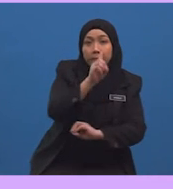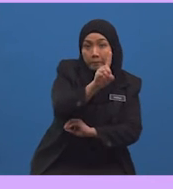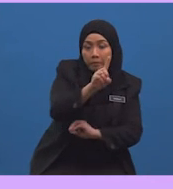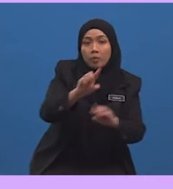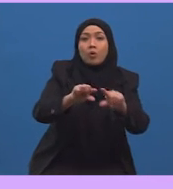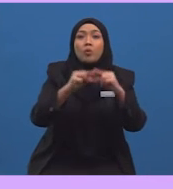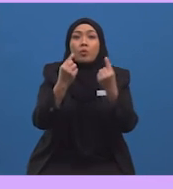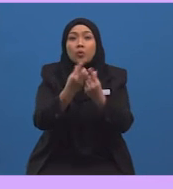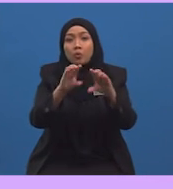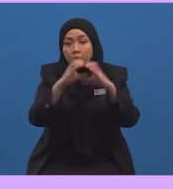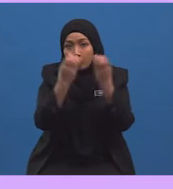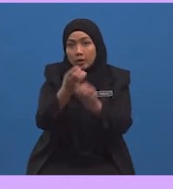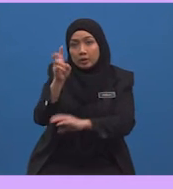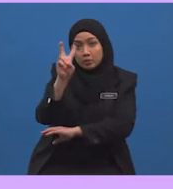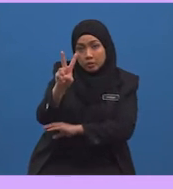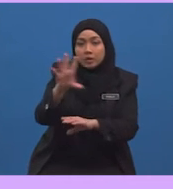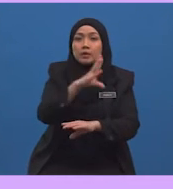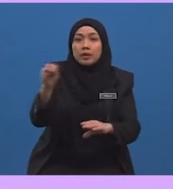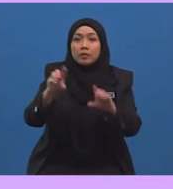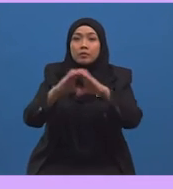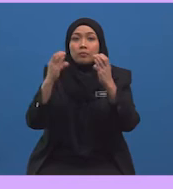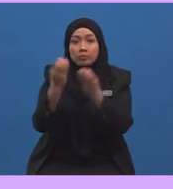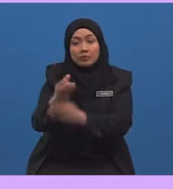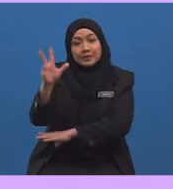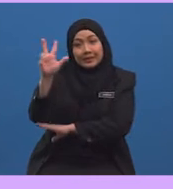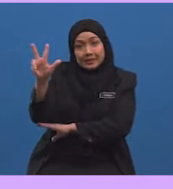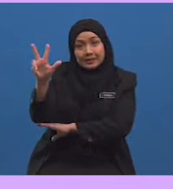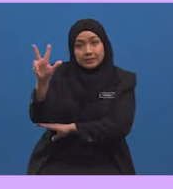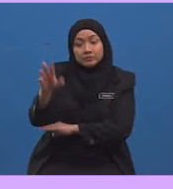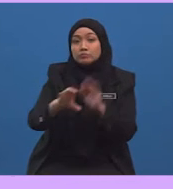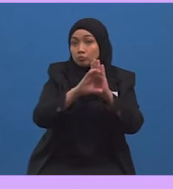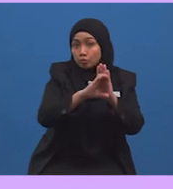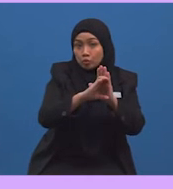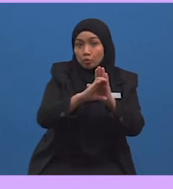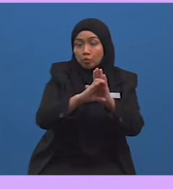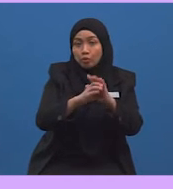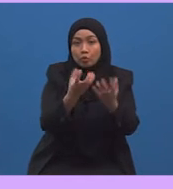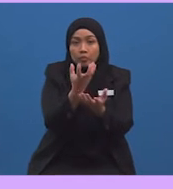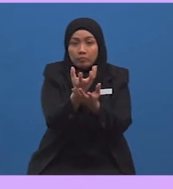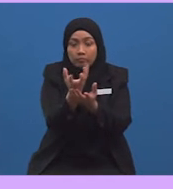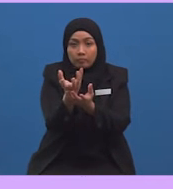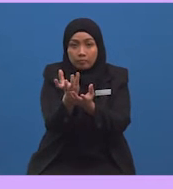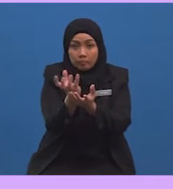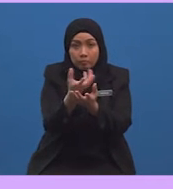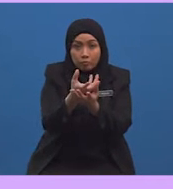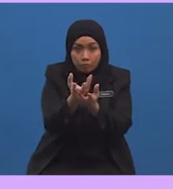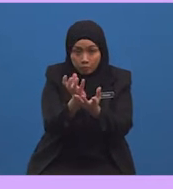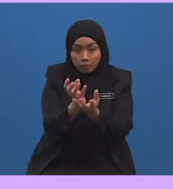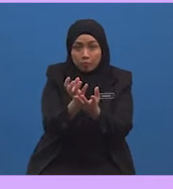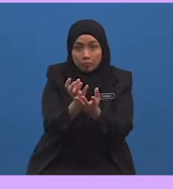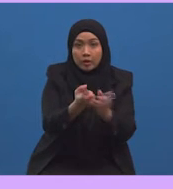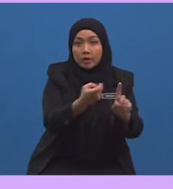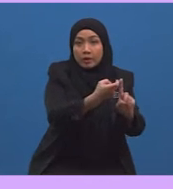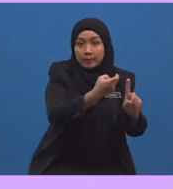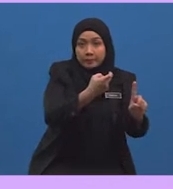tanya. Pengeluar merupakan kubis kerana tumbuhan kubis